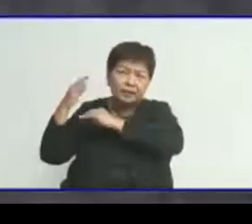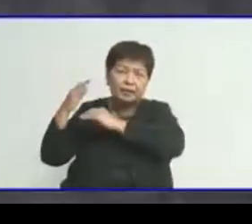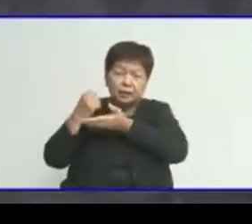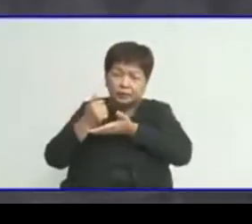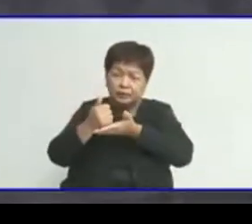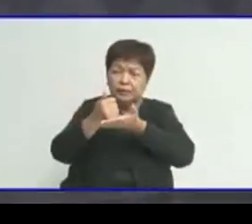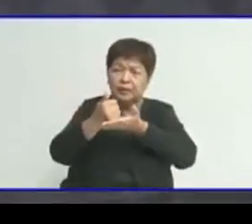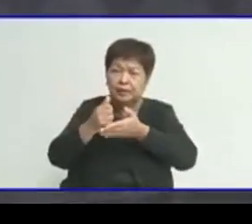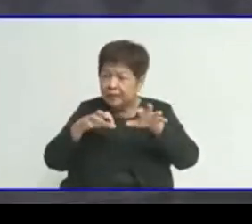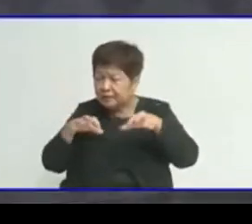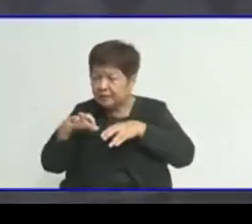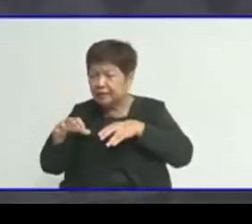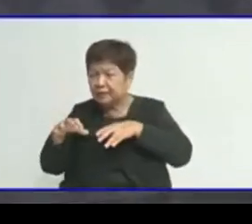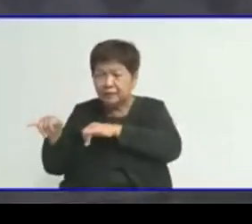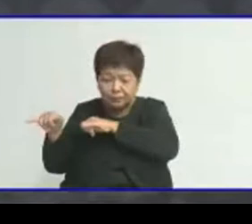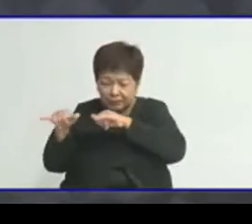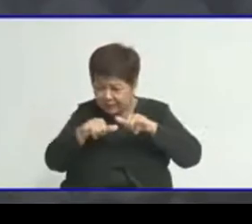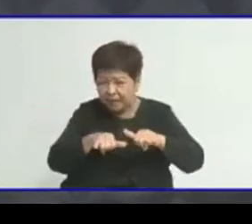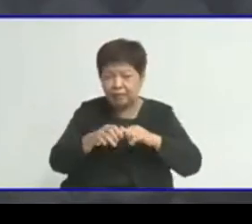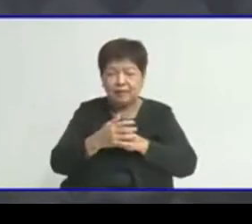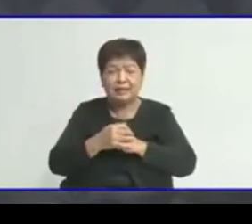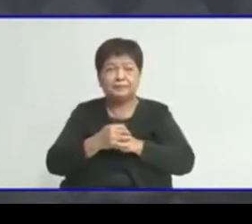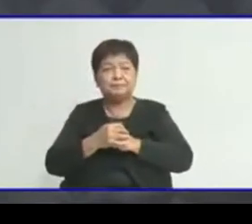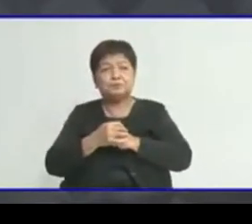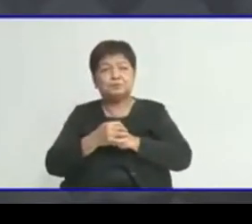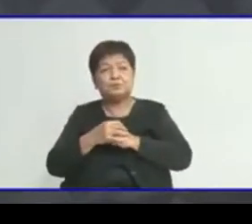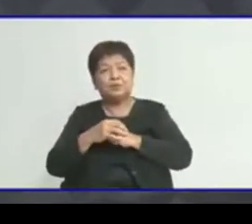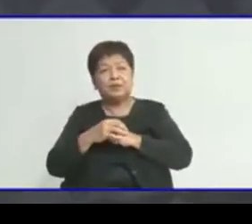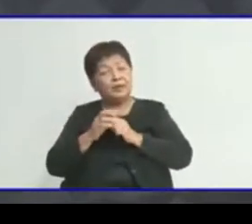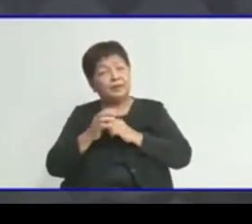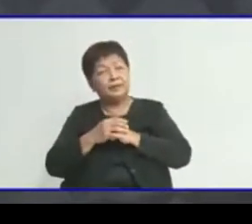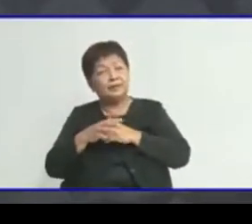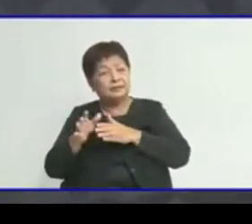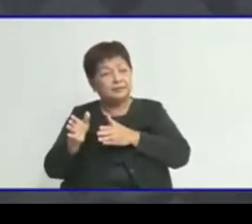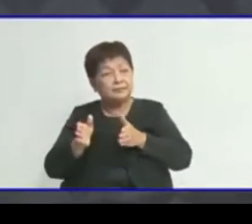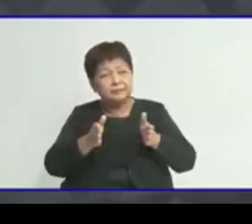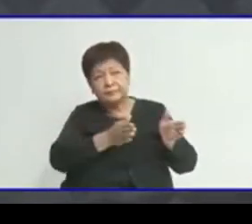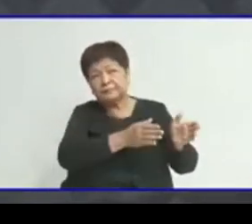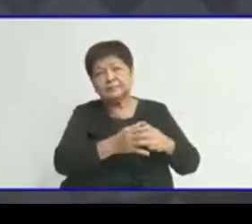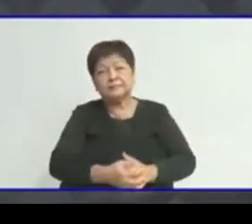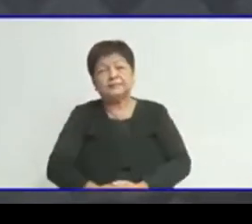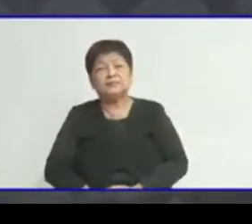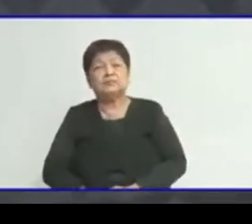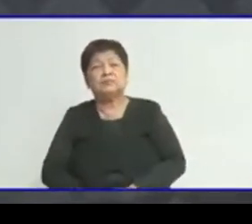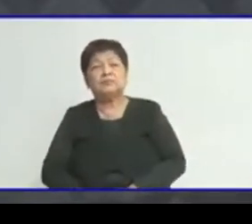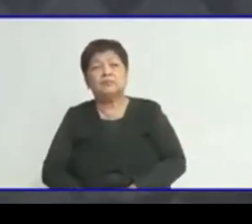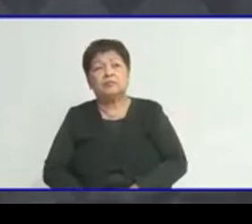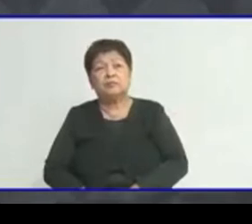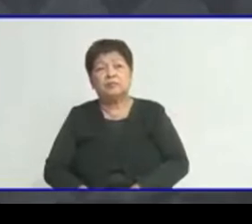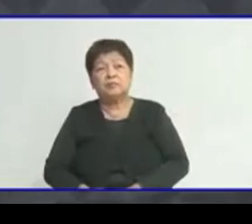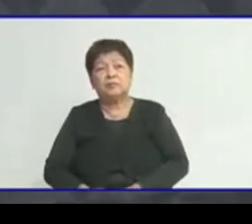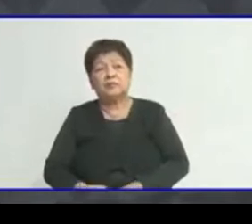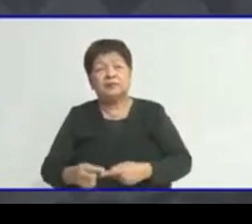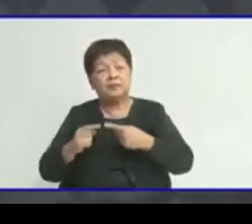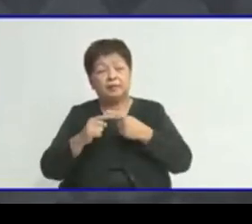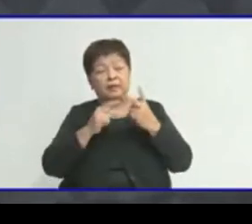เดี๋ยวเราอาจจะได้พูดคุยกันในช่วงท้ายในเรื่องของการอาจารย์พันธุ์ค่ะแต่ว่าต่อไปใน